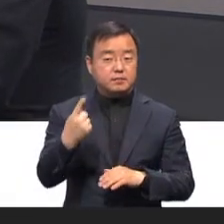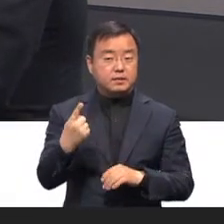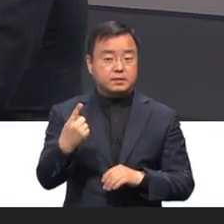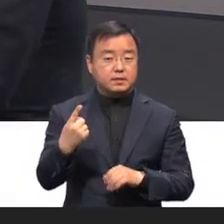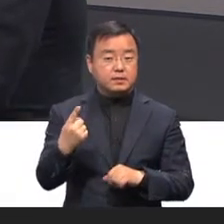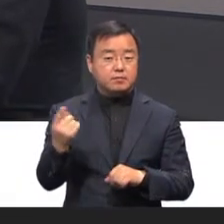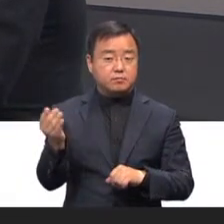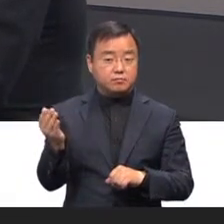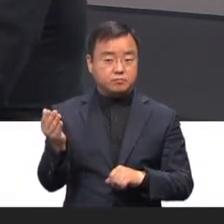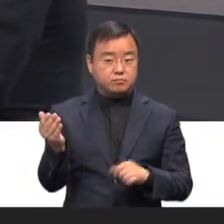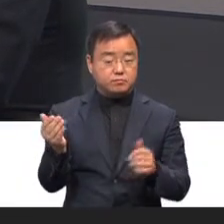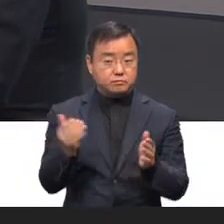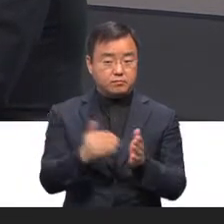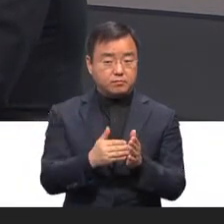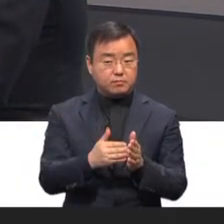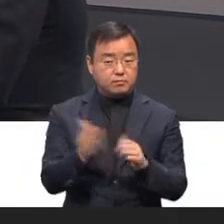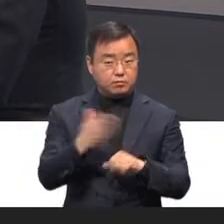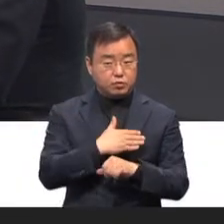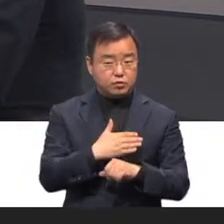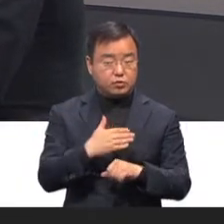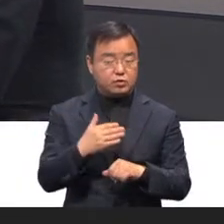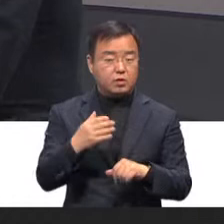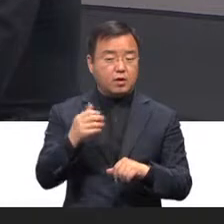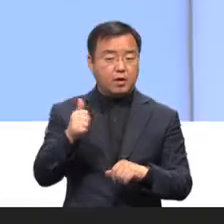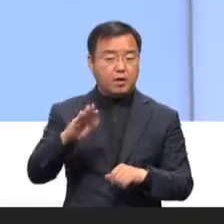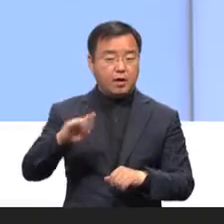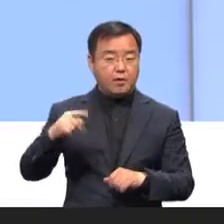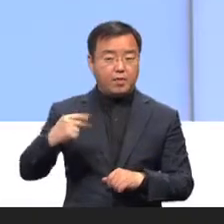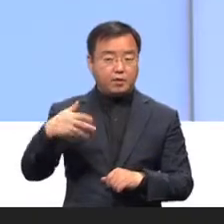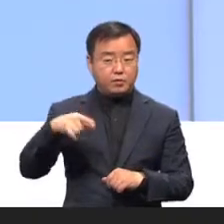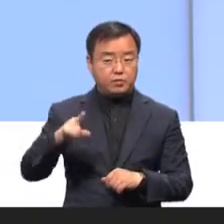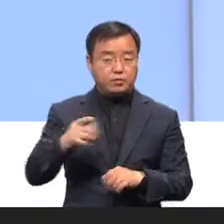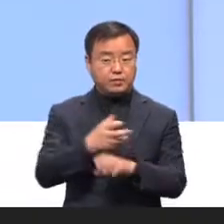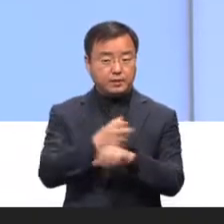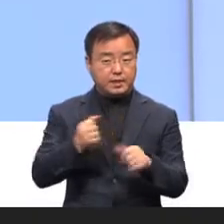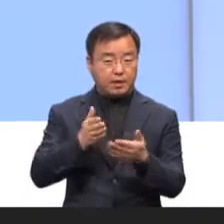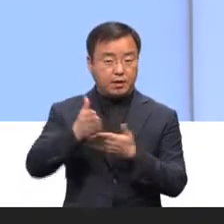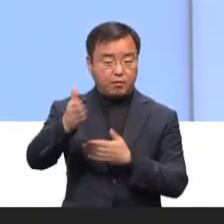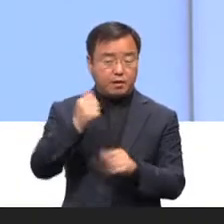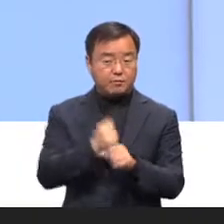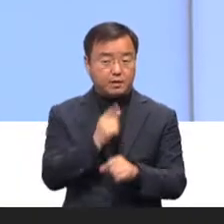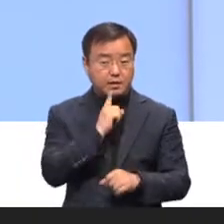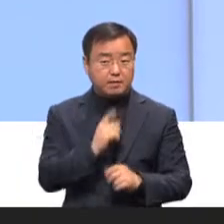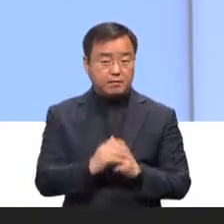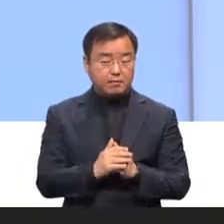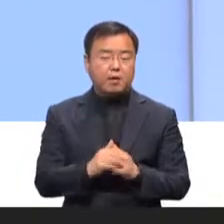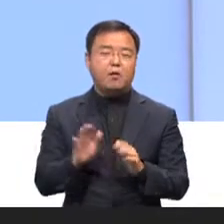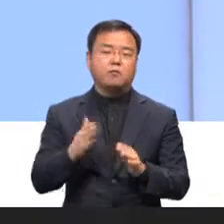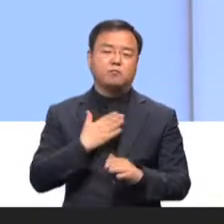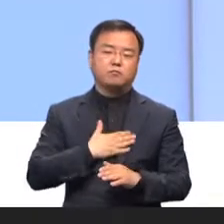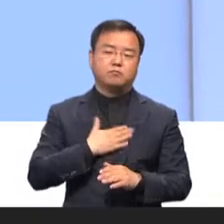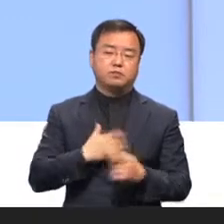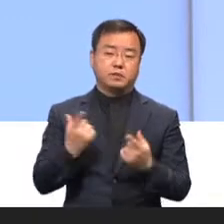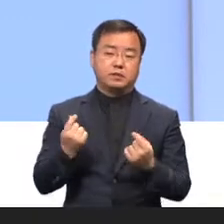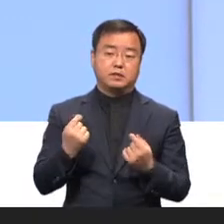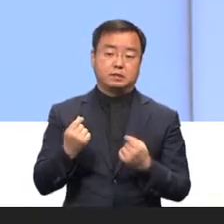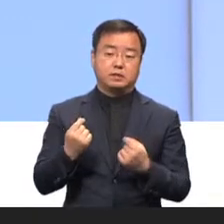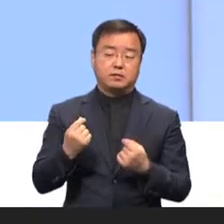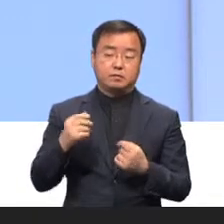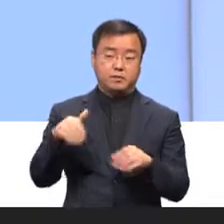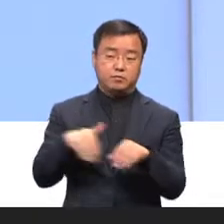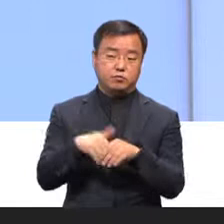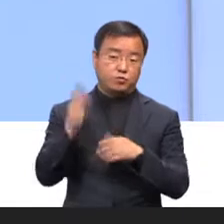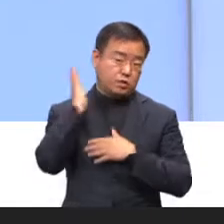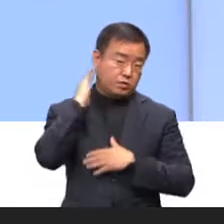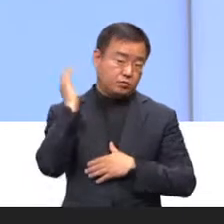반도체 특화 게 약화가 이제 신설이 된다구요 그렇습니다 지금 잘 아시는 것처럼 대통령이 지난 번에 삼성 공장 방문 했잖아요